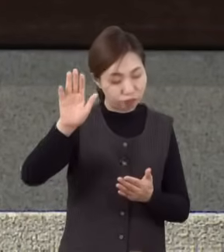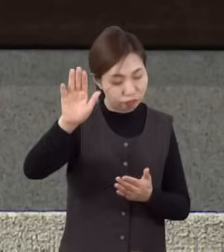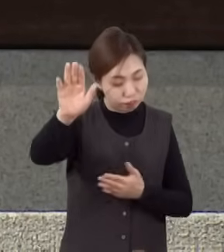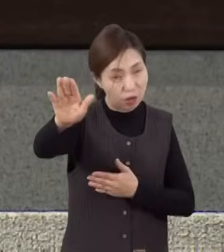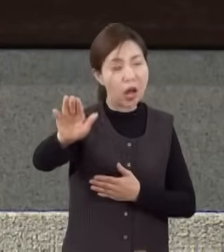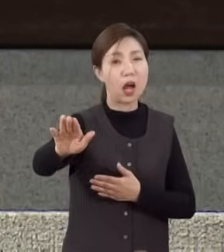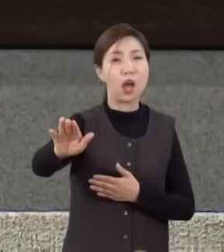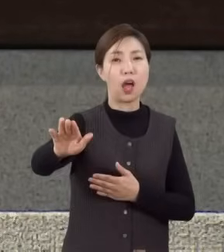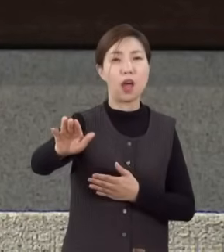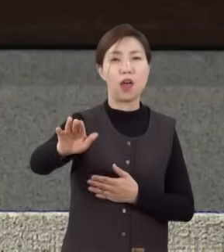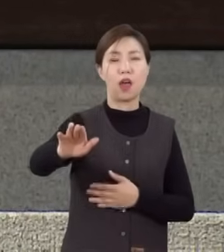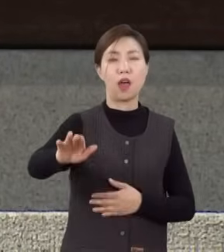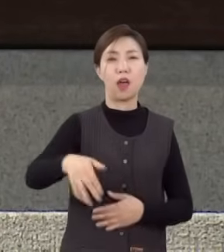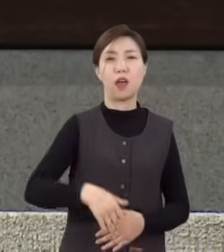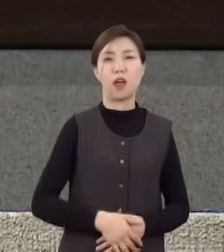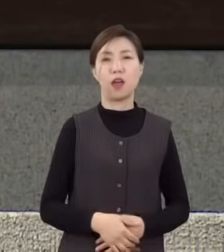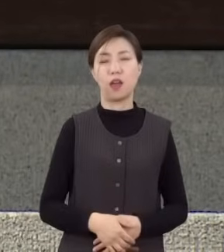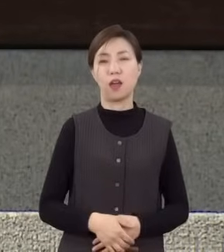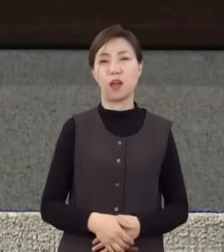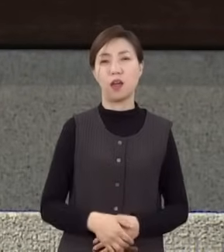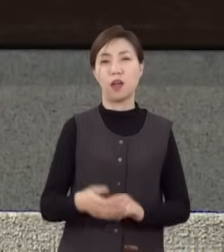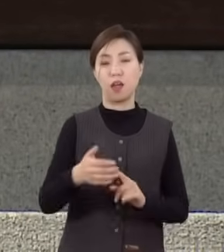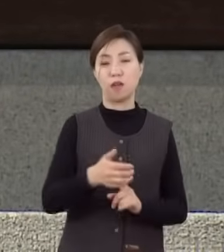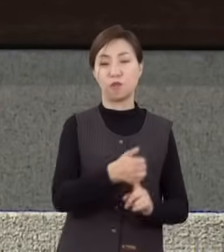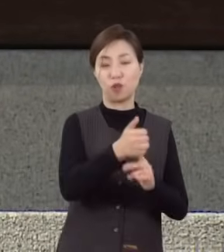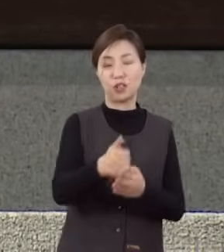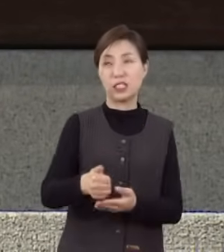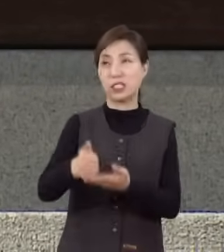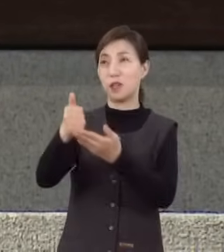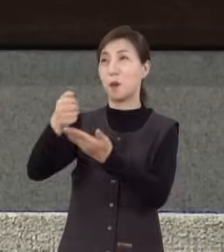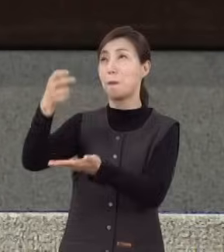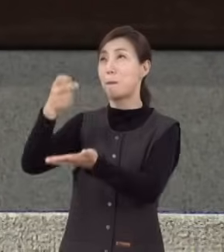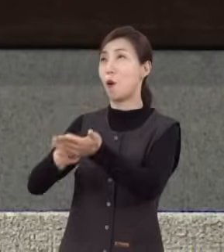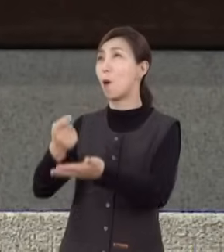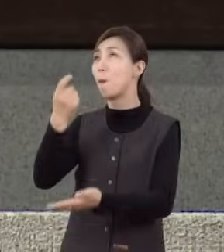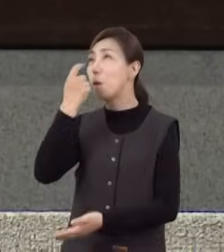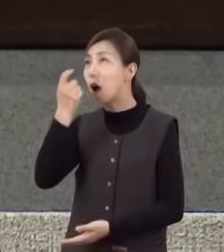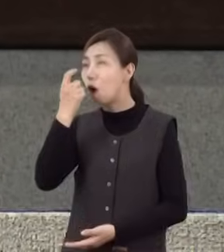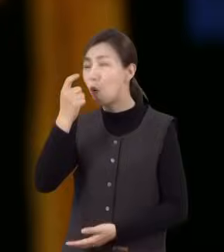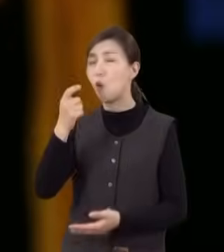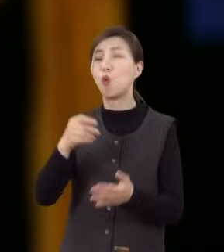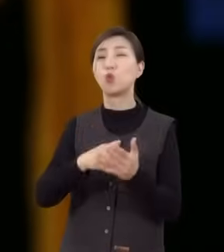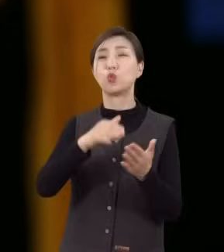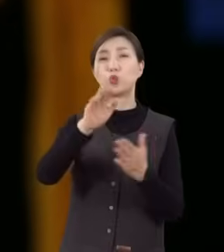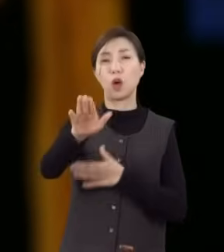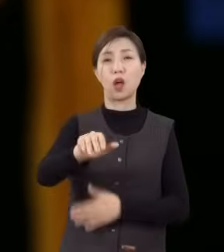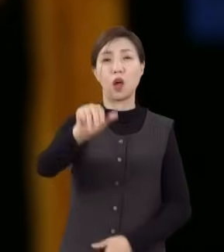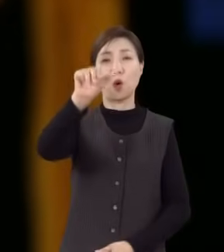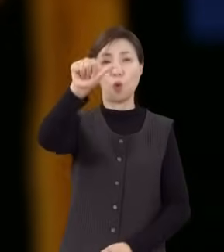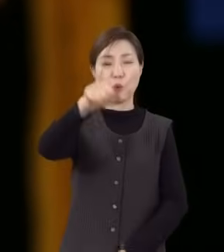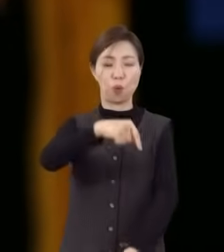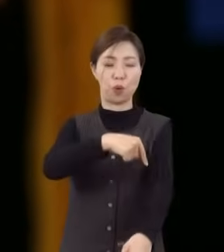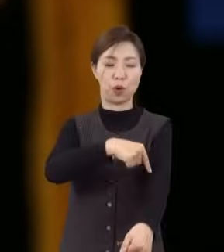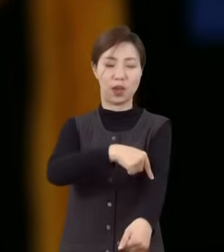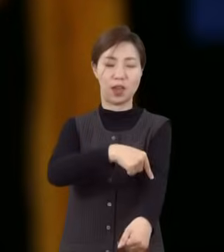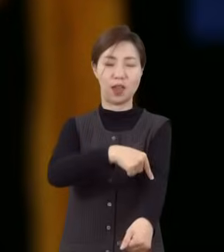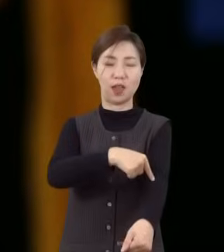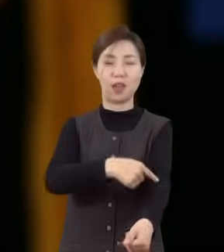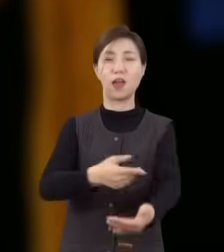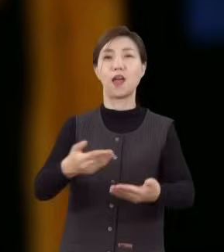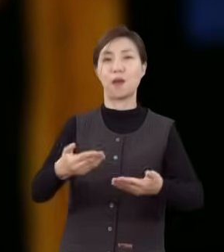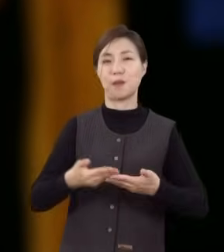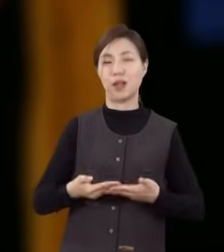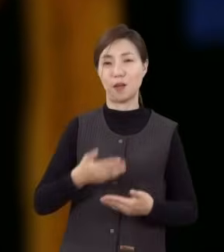받는데, 뭘 받는다? 5계. 살생하지 말라, 도둑질하지 말라, 살도 음망주,